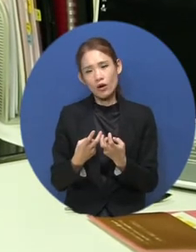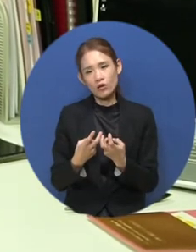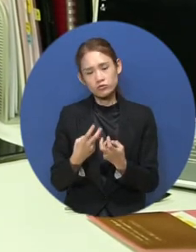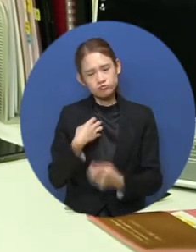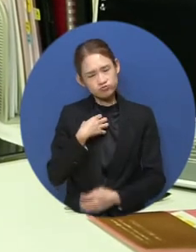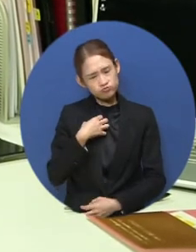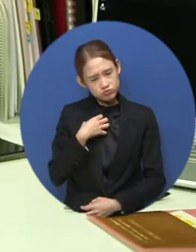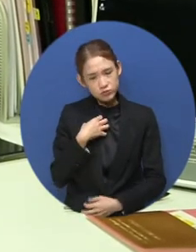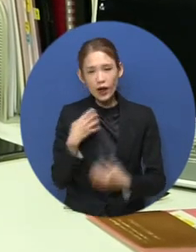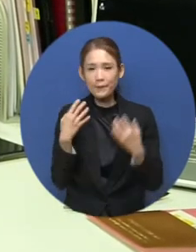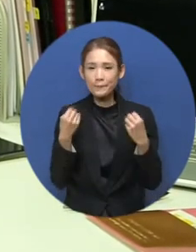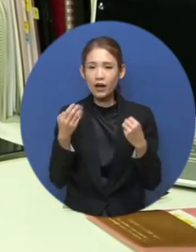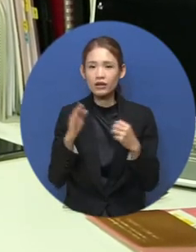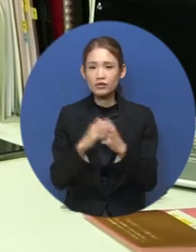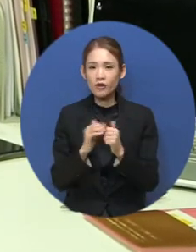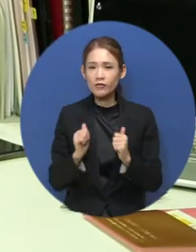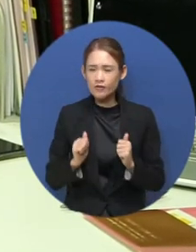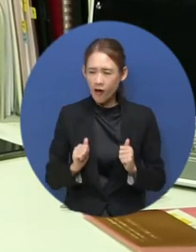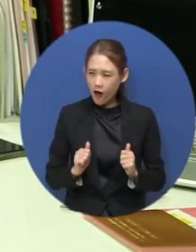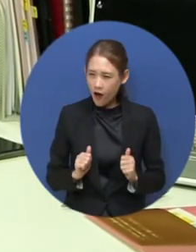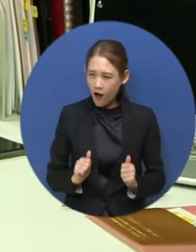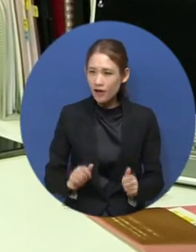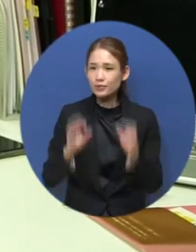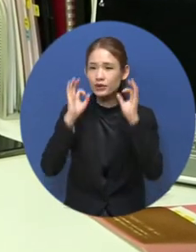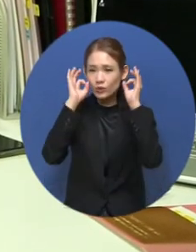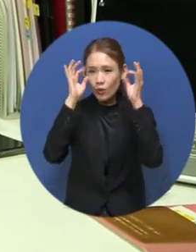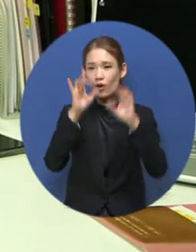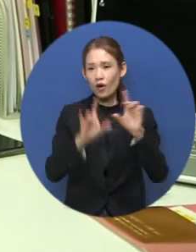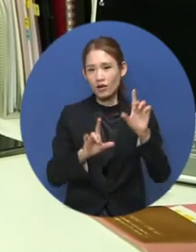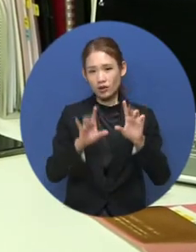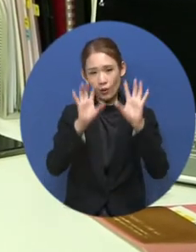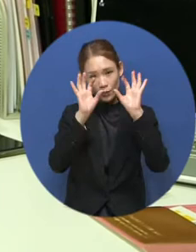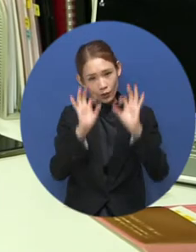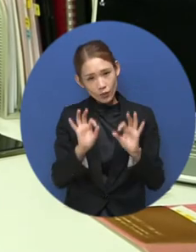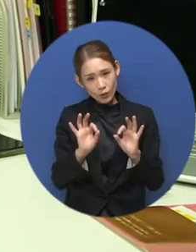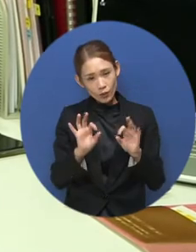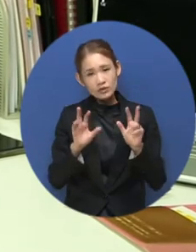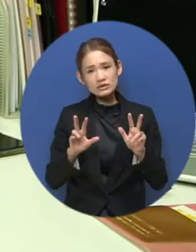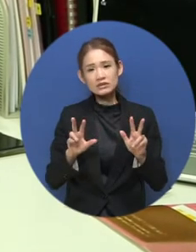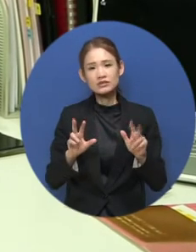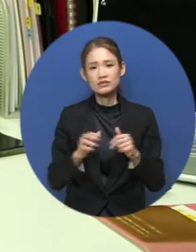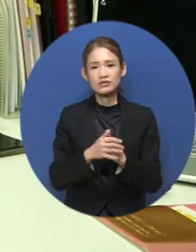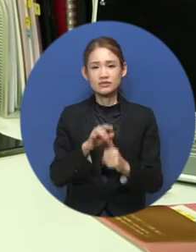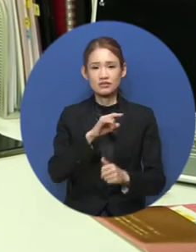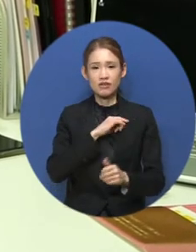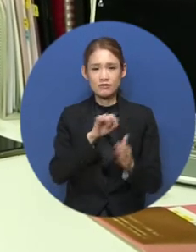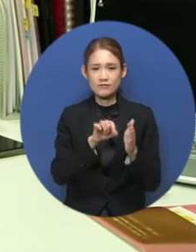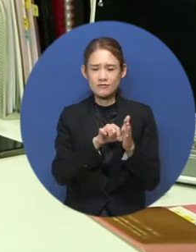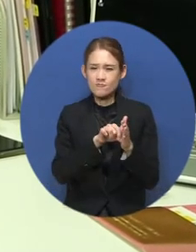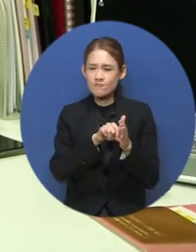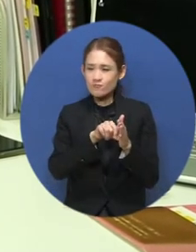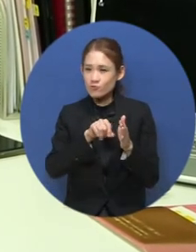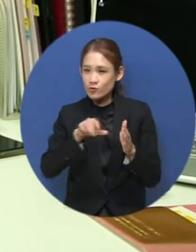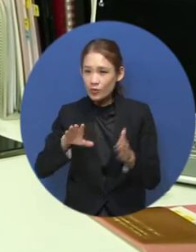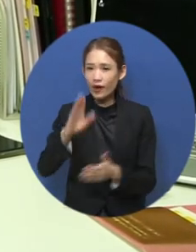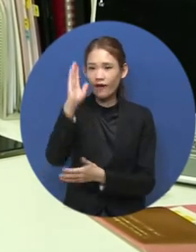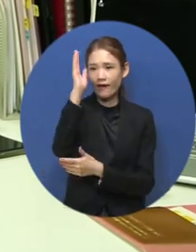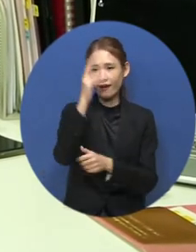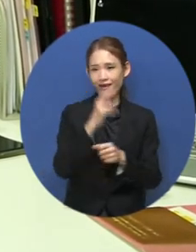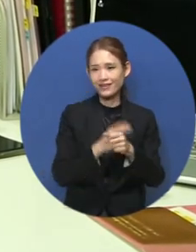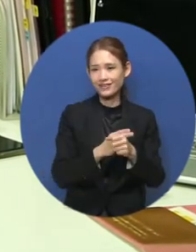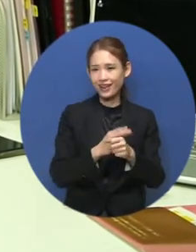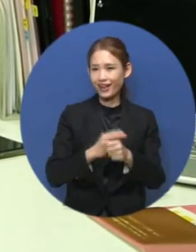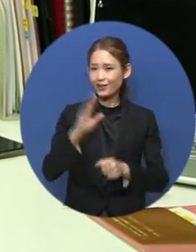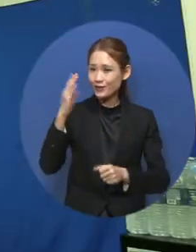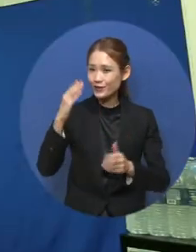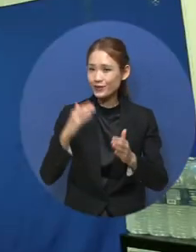했는데 열심히 많이 노력하시고 하는 모습에 지금은 제일 유명한 강사님이 되셨어요.